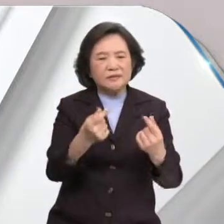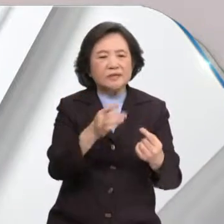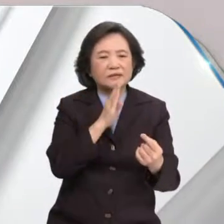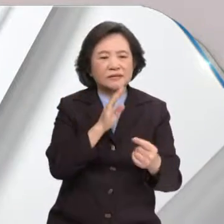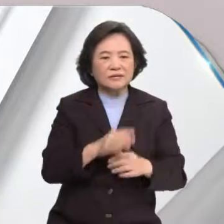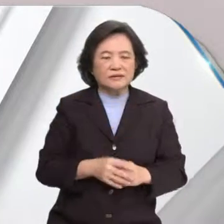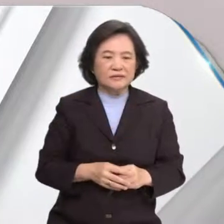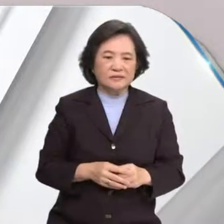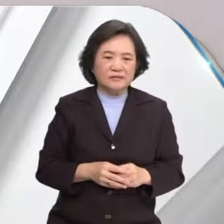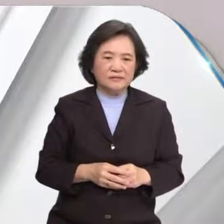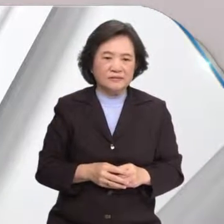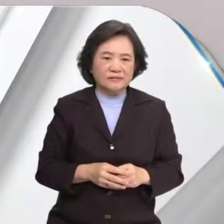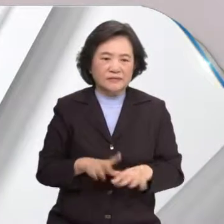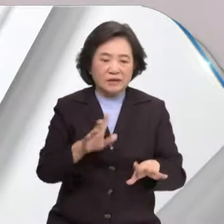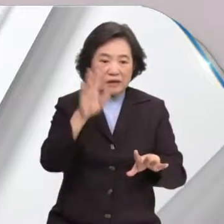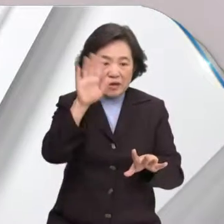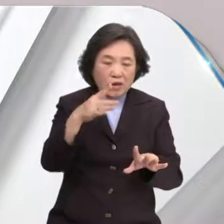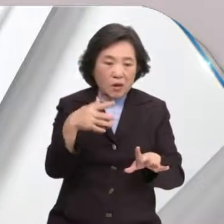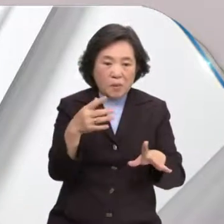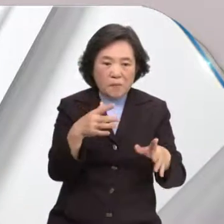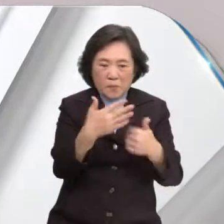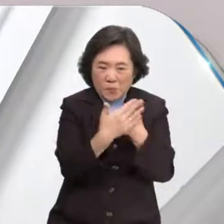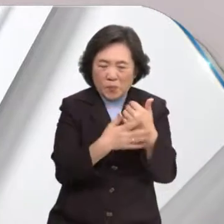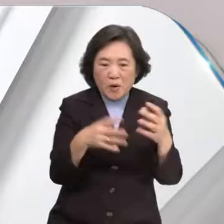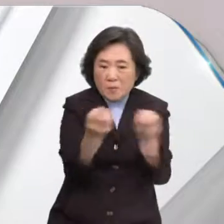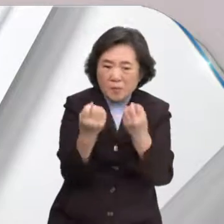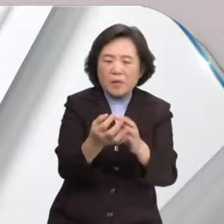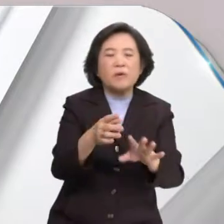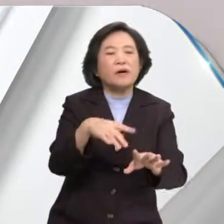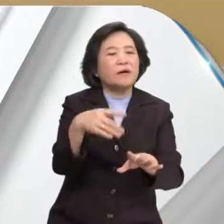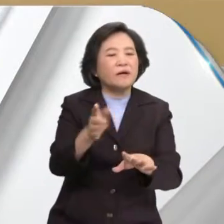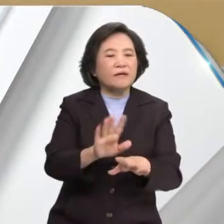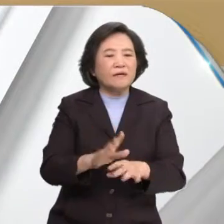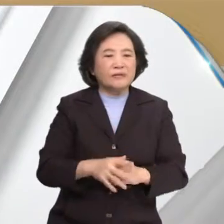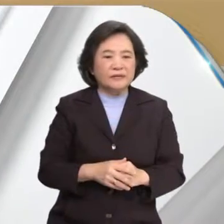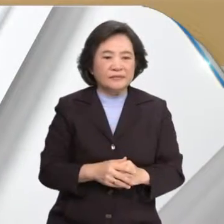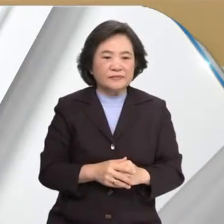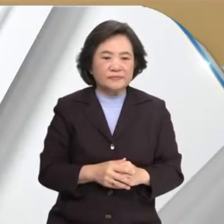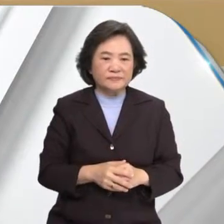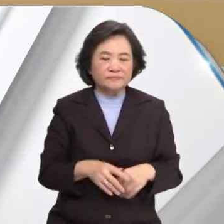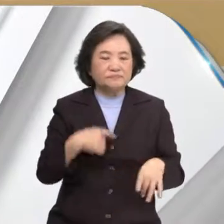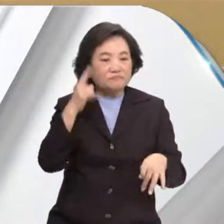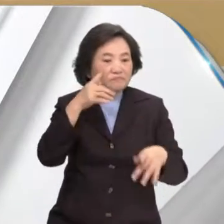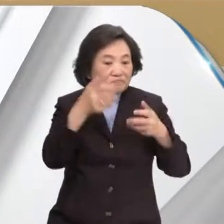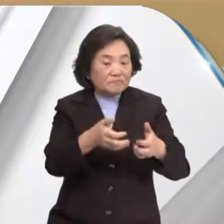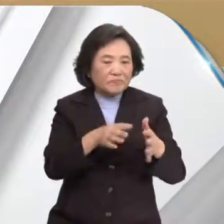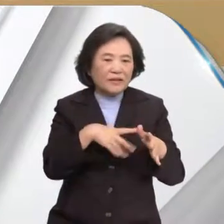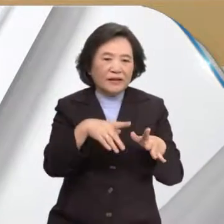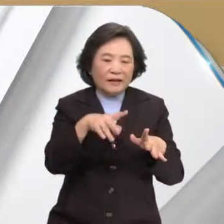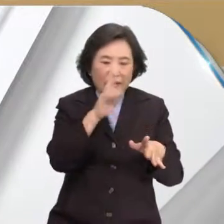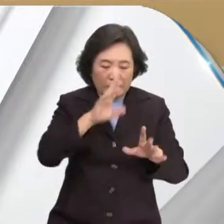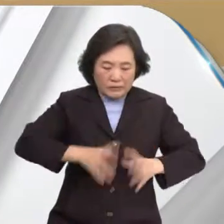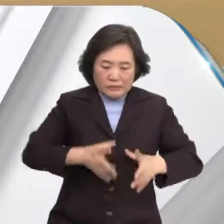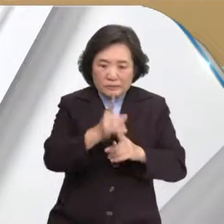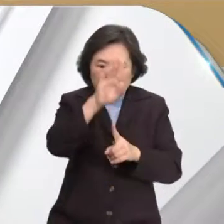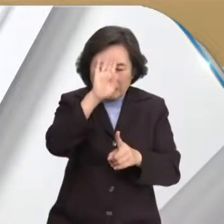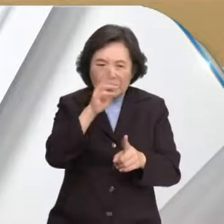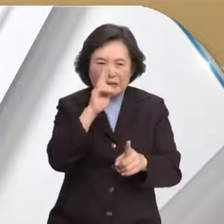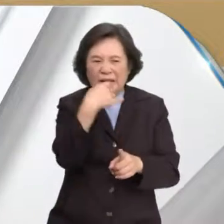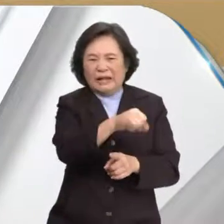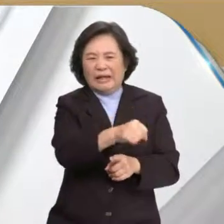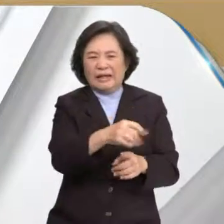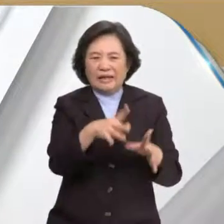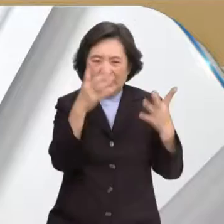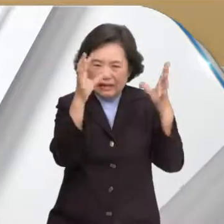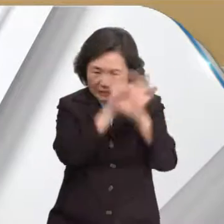要让危险情境的发生。那精神疾病也是一样啊。 其实我们最重要去污名化，还是就是要让大